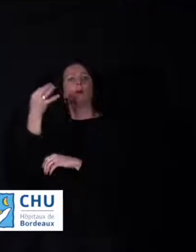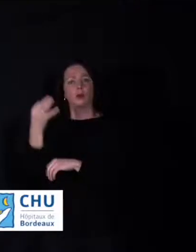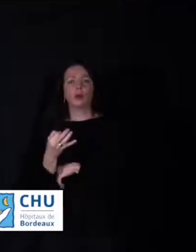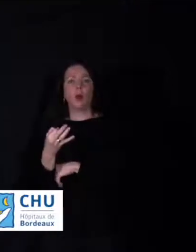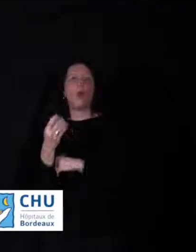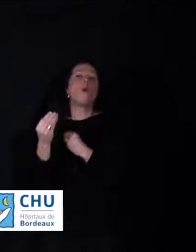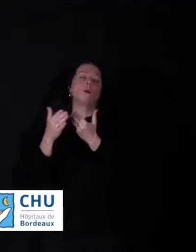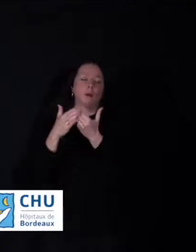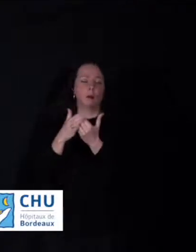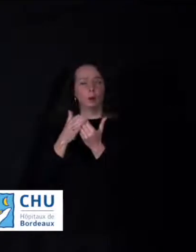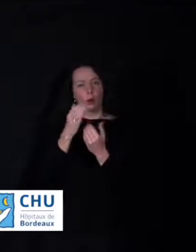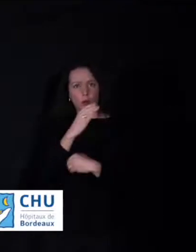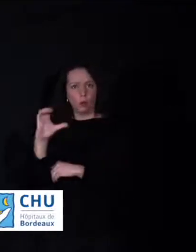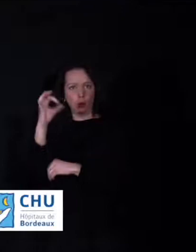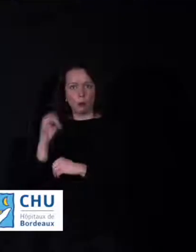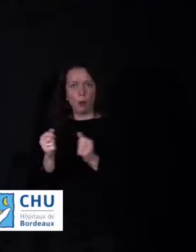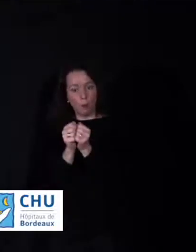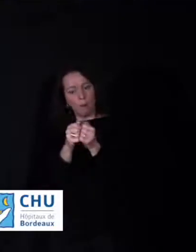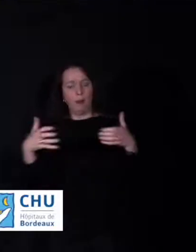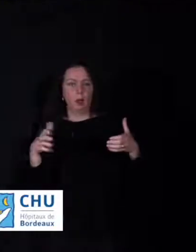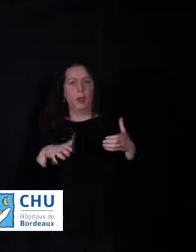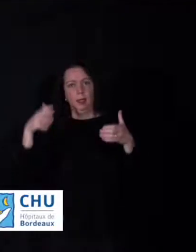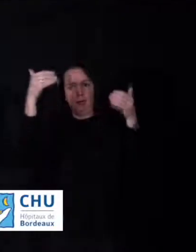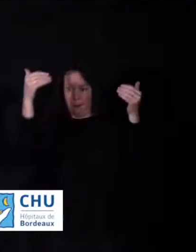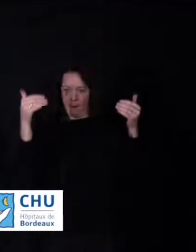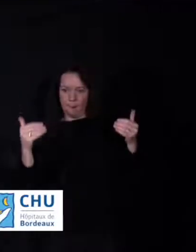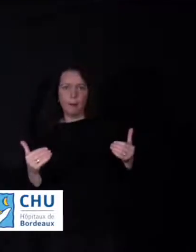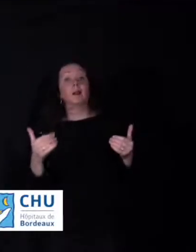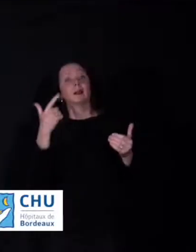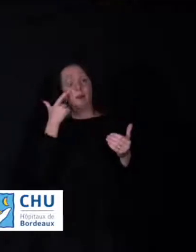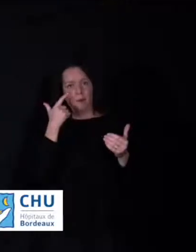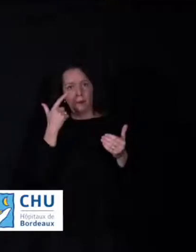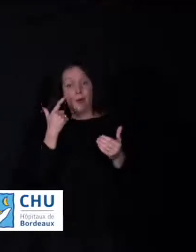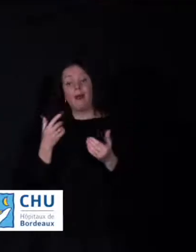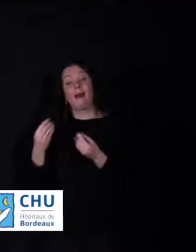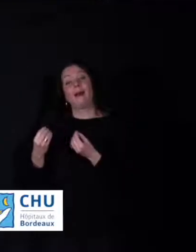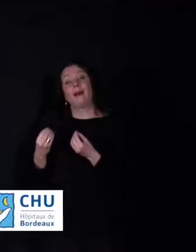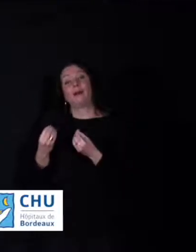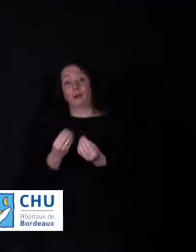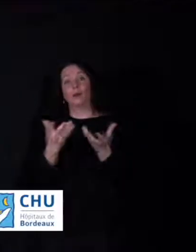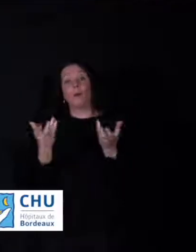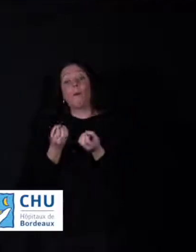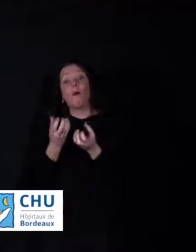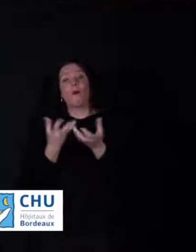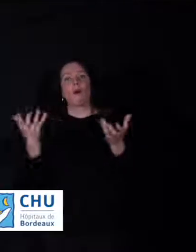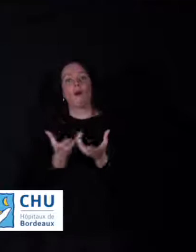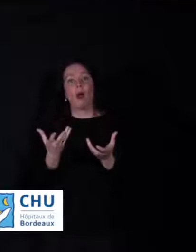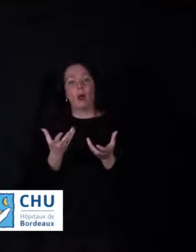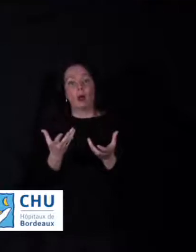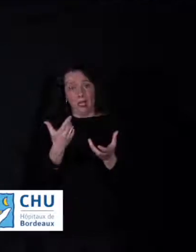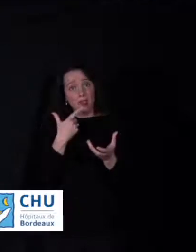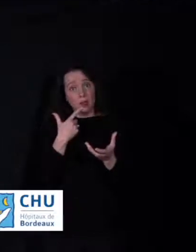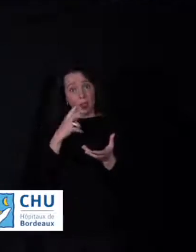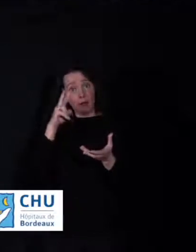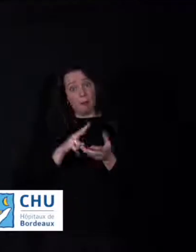ou proches de 100% pour la majorité d'entre eux. Et on verra ce que cela a permis tout de suite. A-t-on